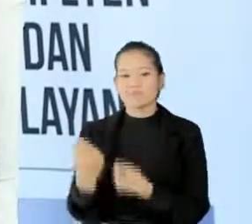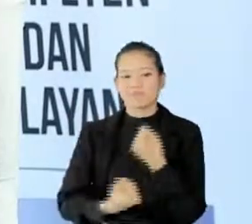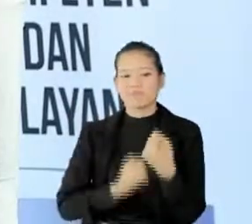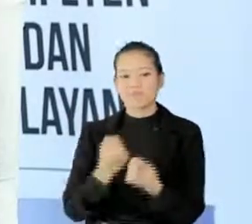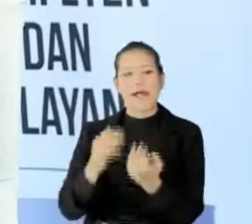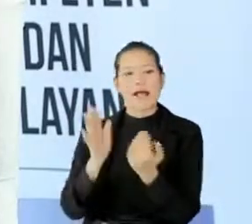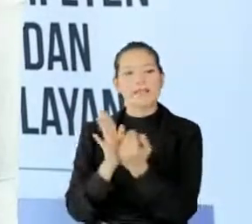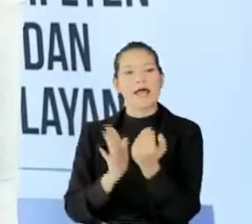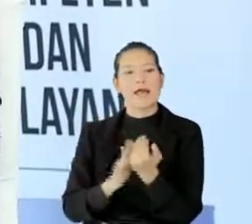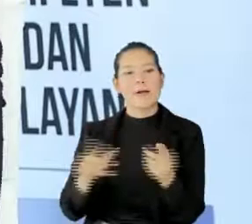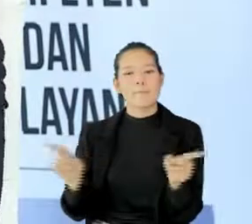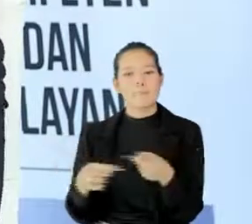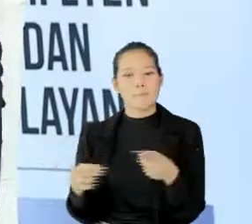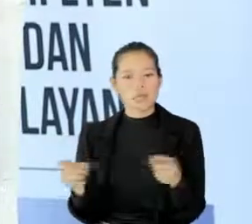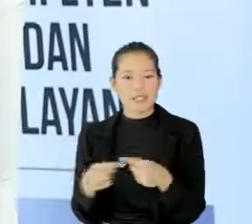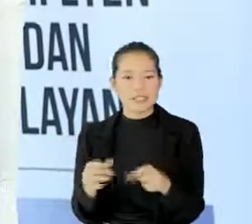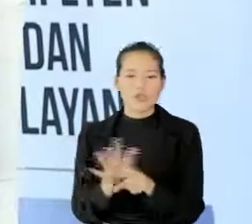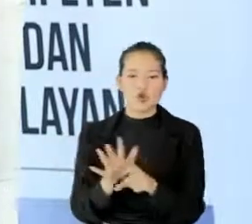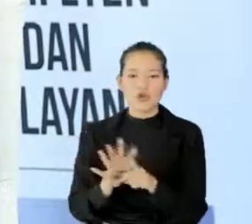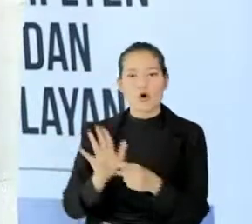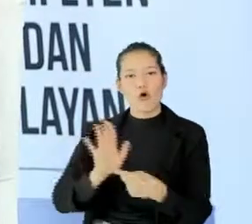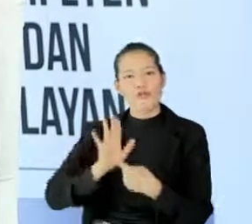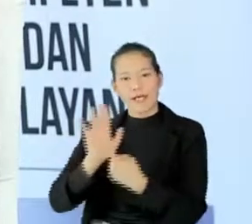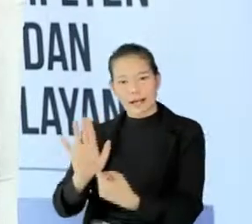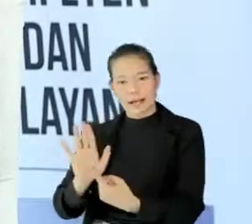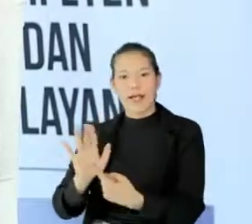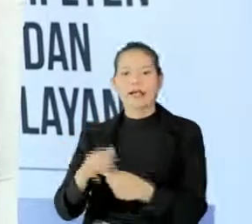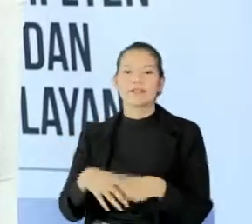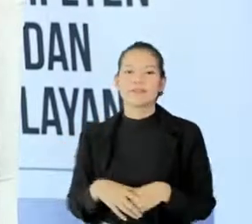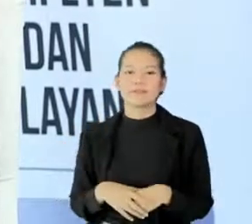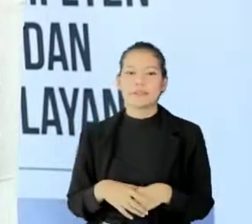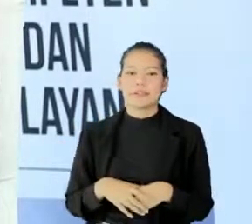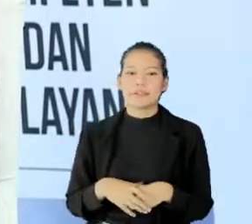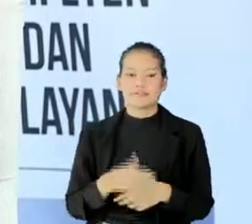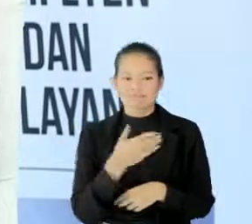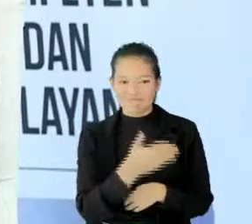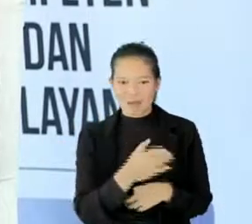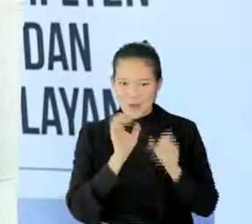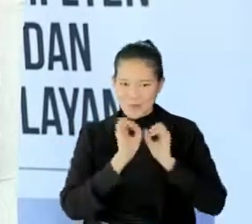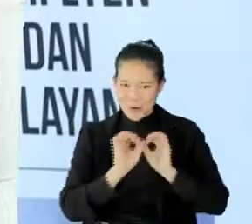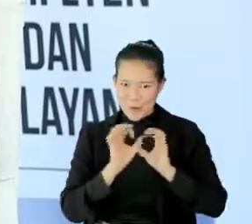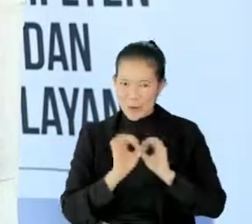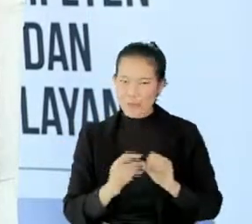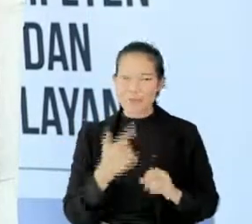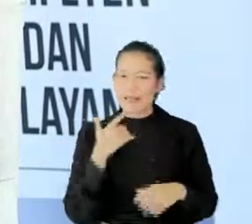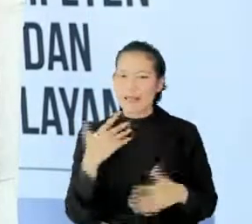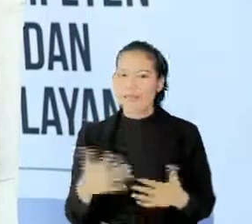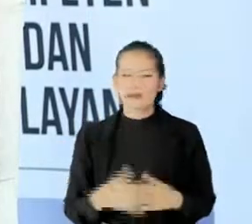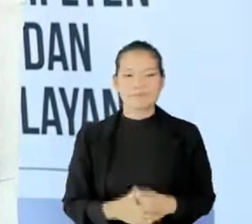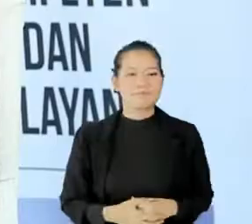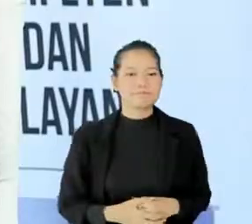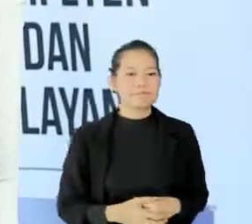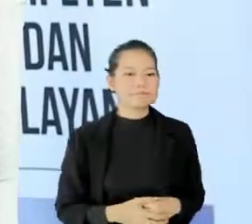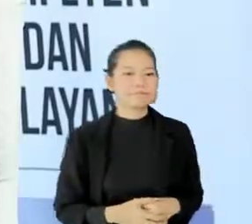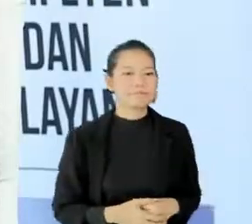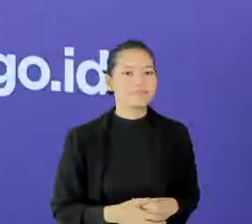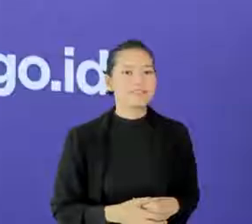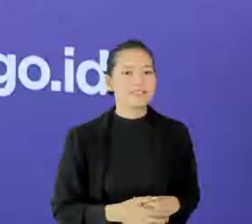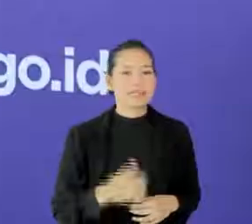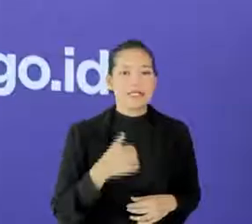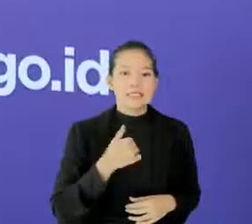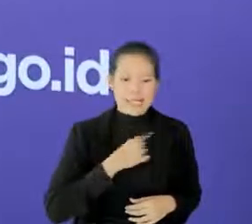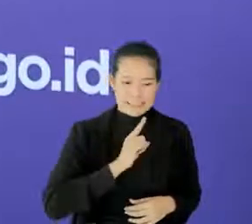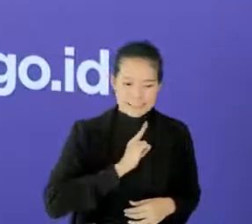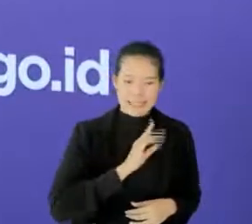event-event, khususnya musik Mas Lilo ya, seperti konser, sebagai promotor nih, gimana nih berbicara, silakan Mas. Saya